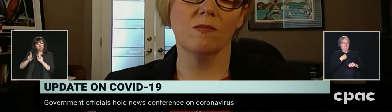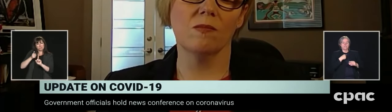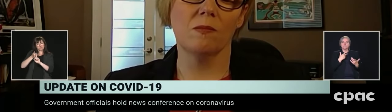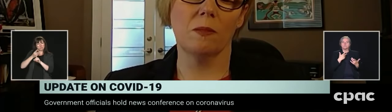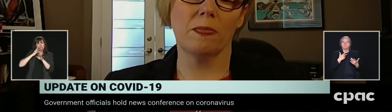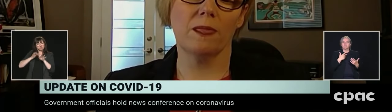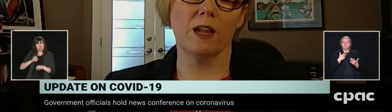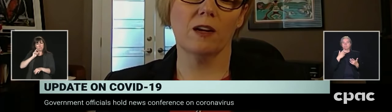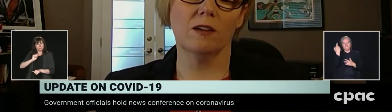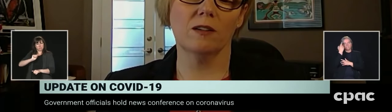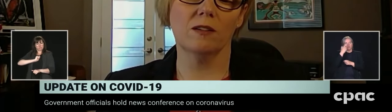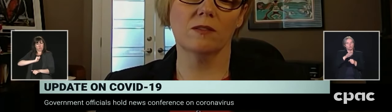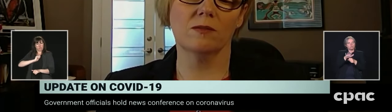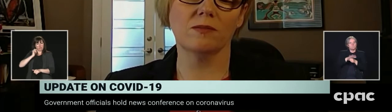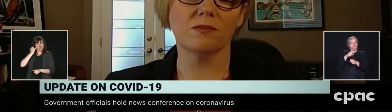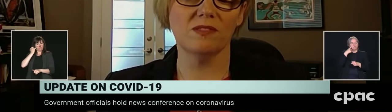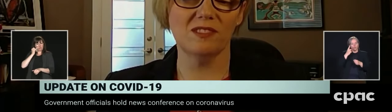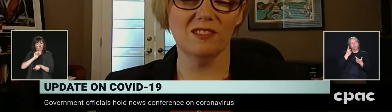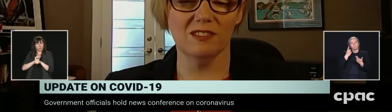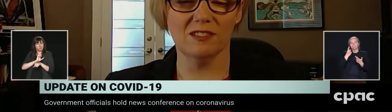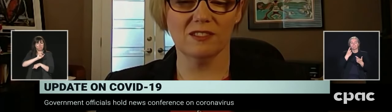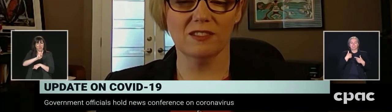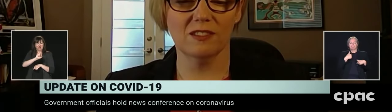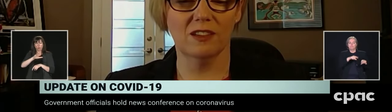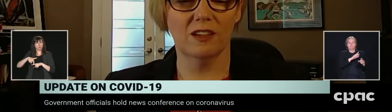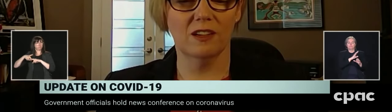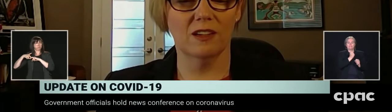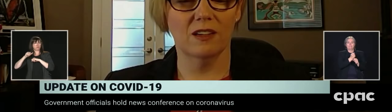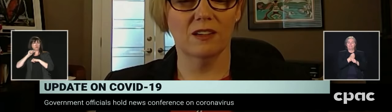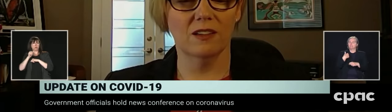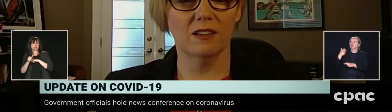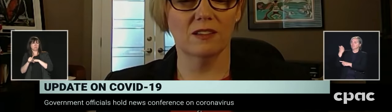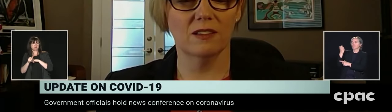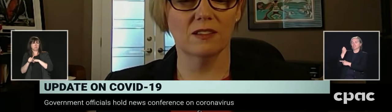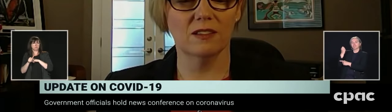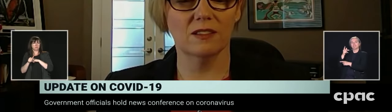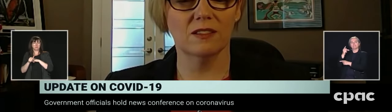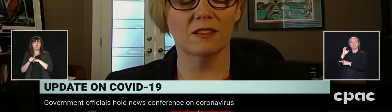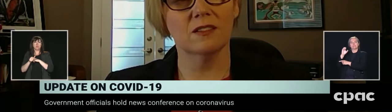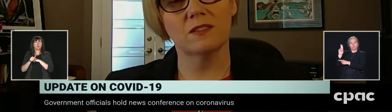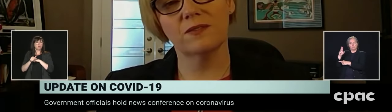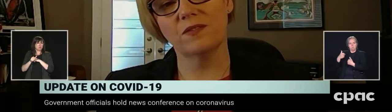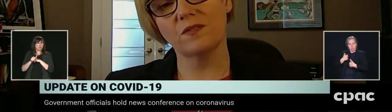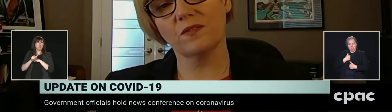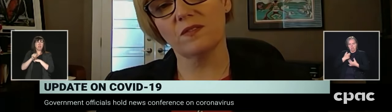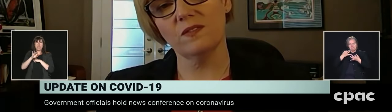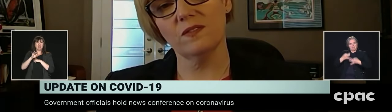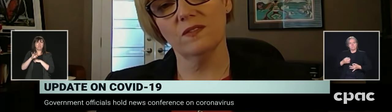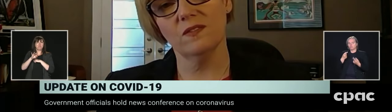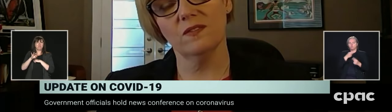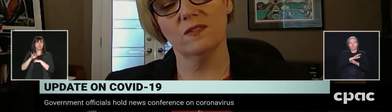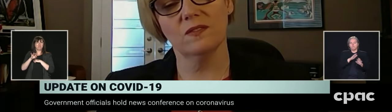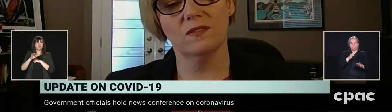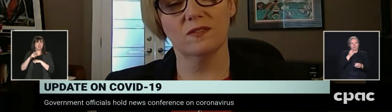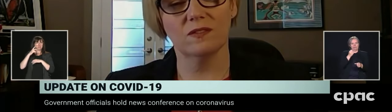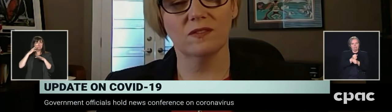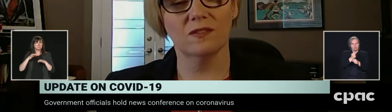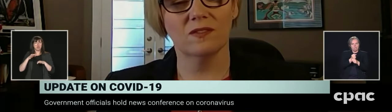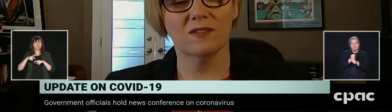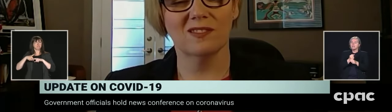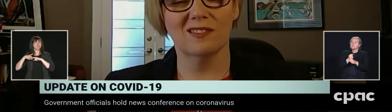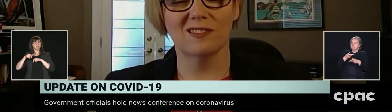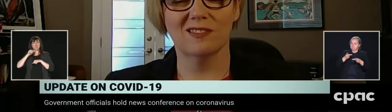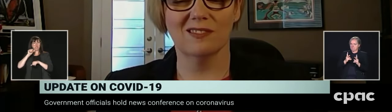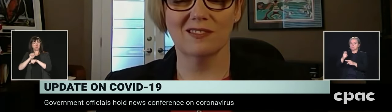PCU? Est-ce qu'une personne peut décider d'elle-même de ne pas retourner travailler et avoir droit à la PCU? Carla?